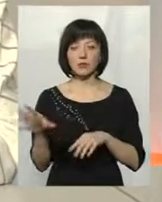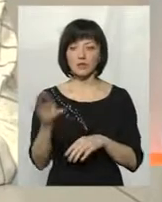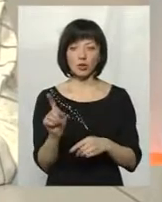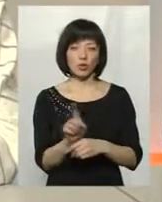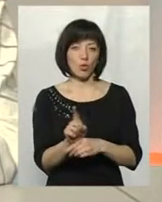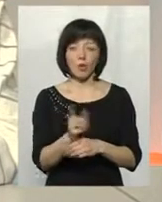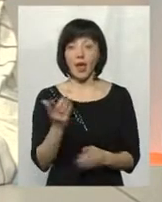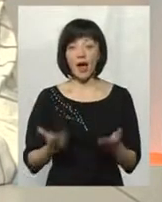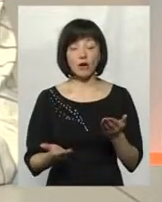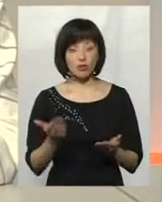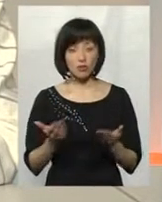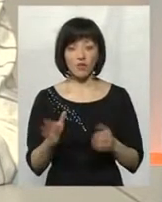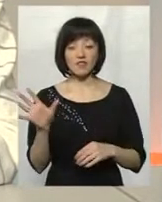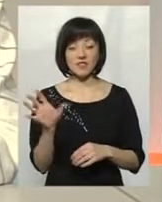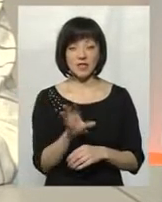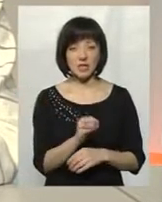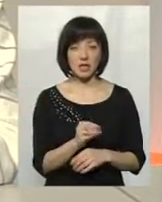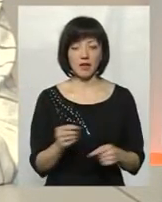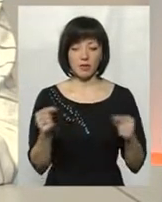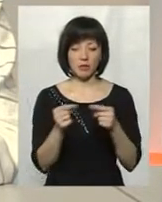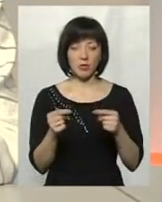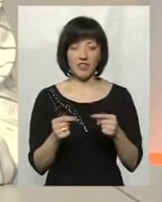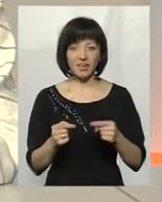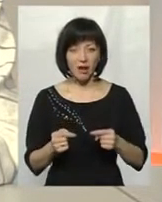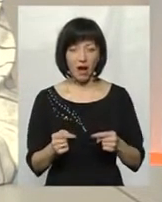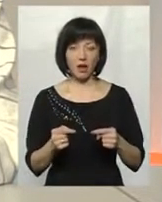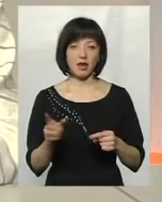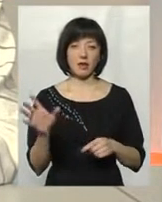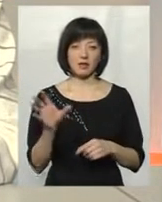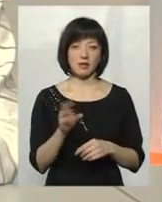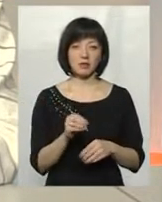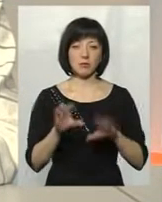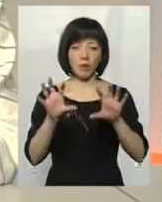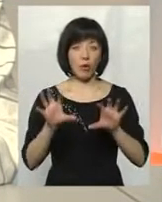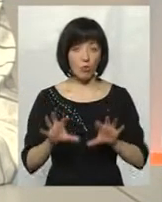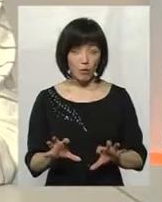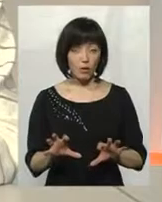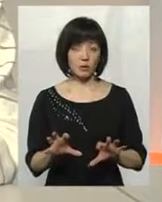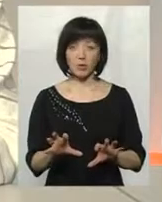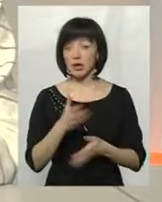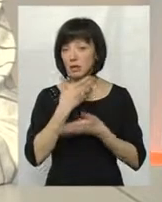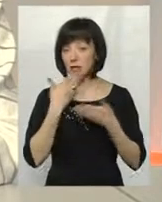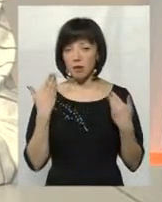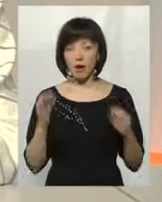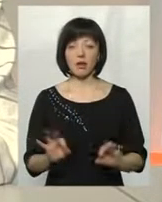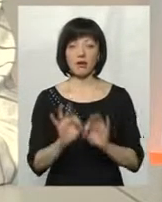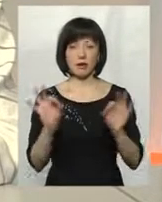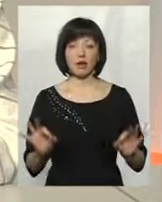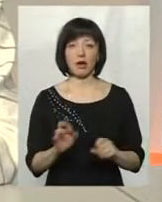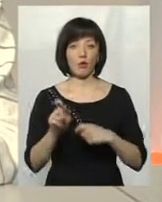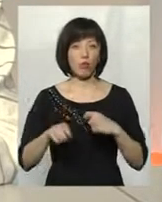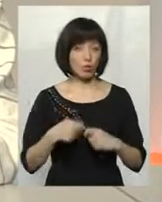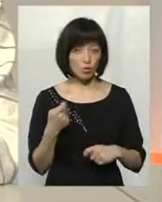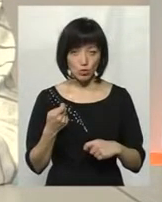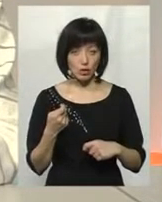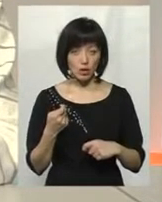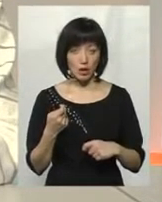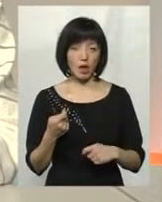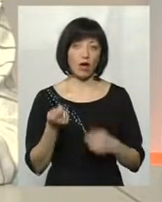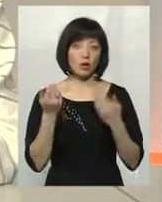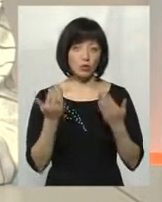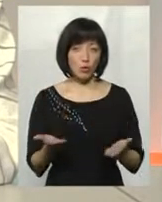норм. Якщо все, ну, так скажемо, відповідає чинному законодавству і немає ніяких порушень,